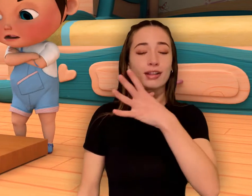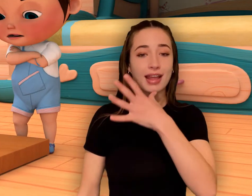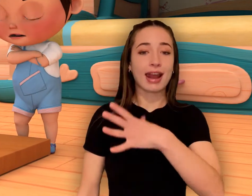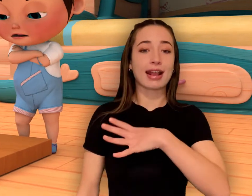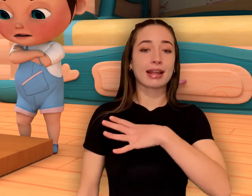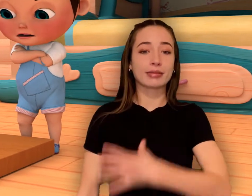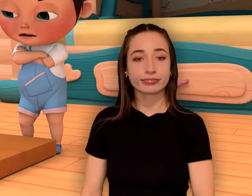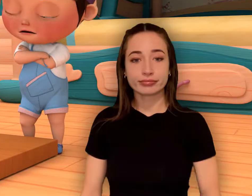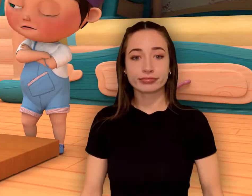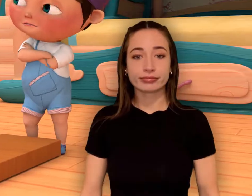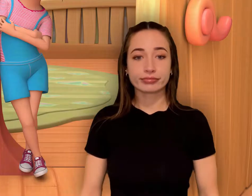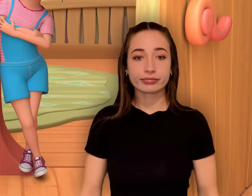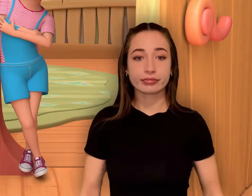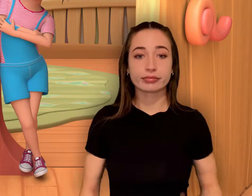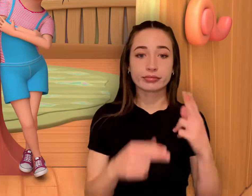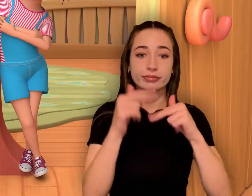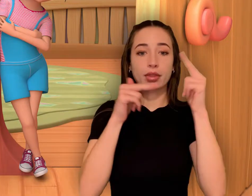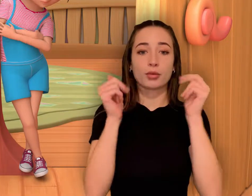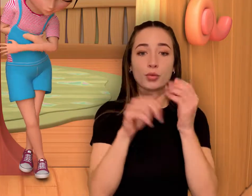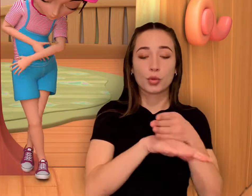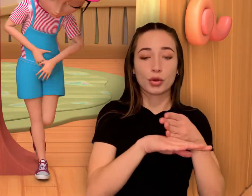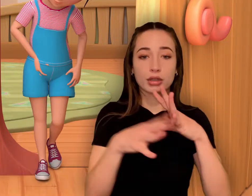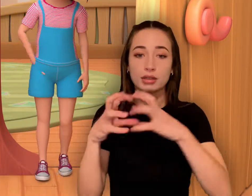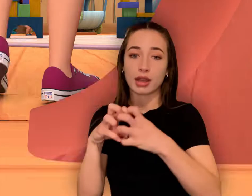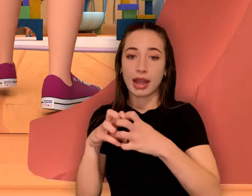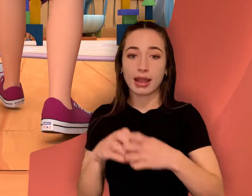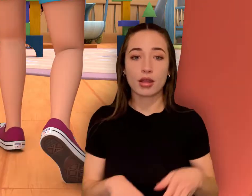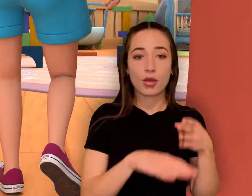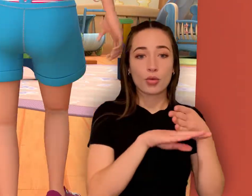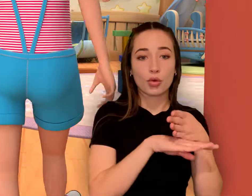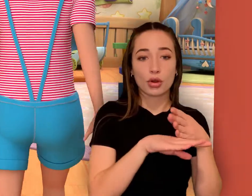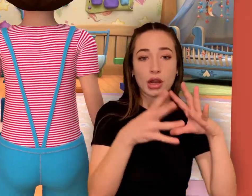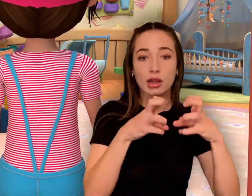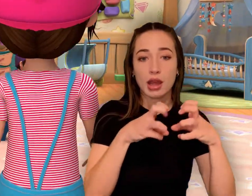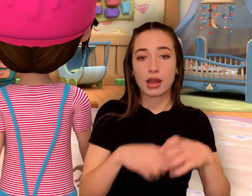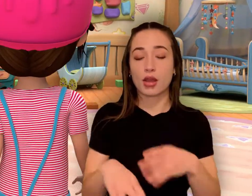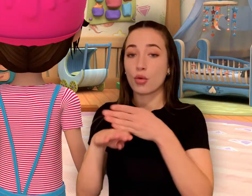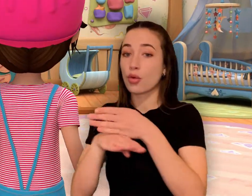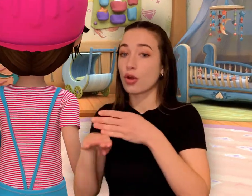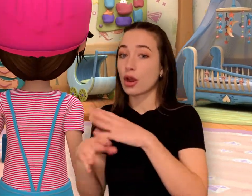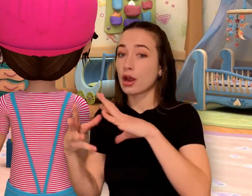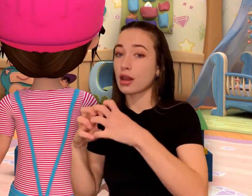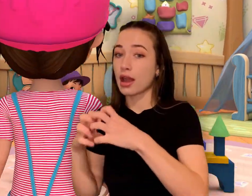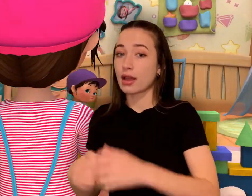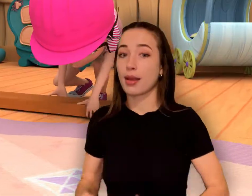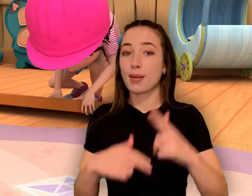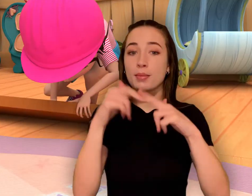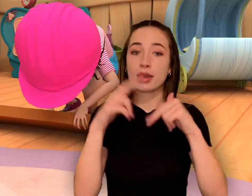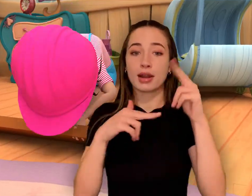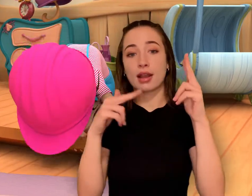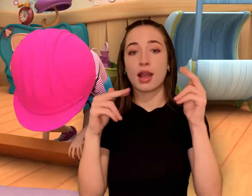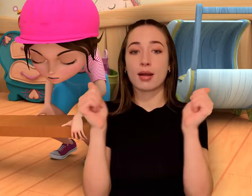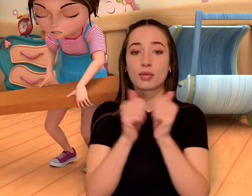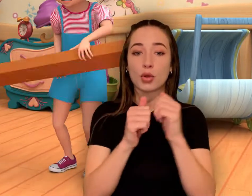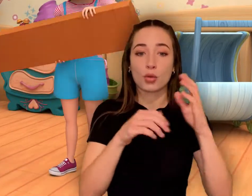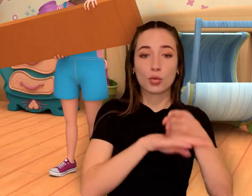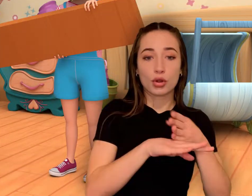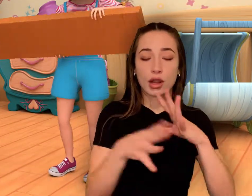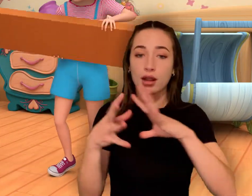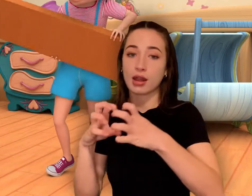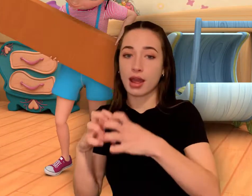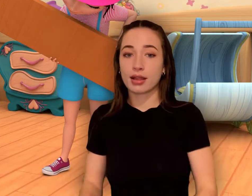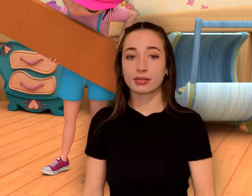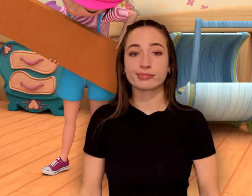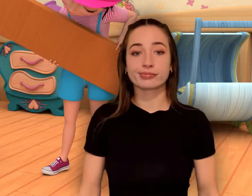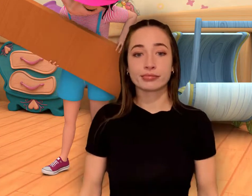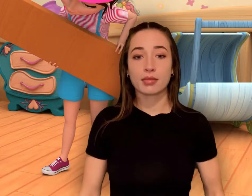どうしましょう。木材でかけろ、かけろ、かけろ。木材でか